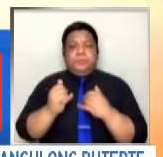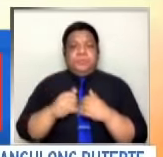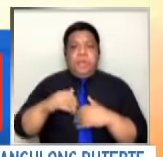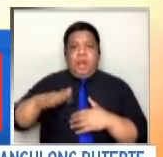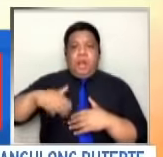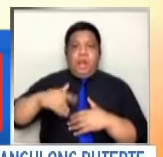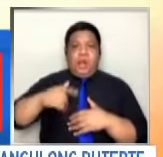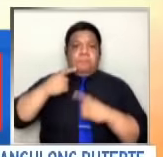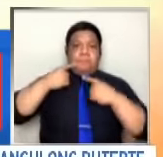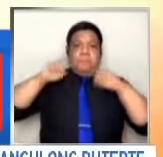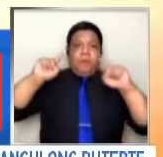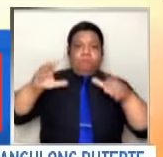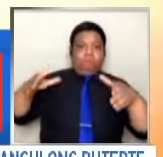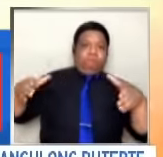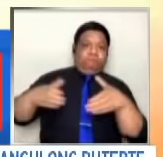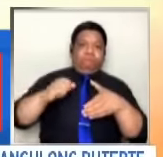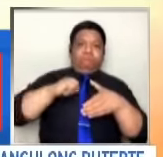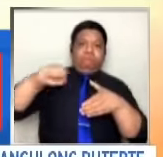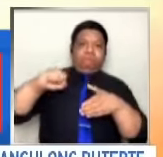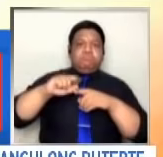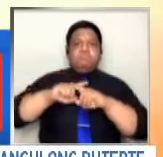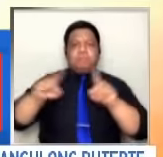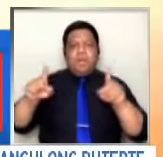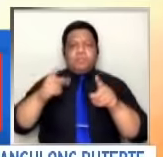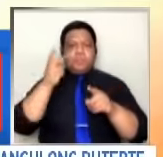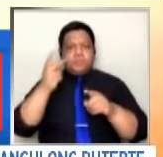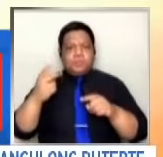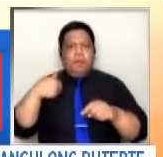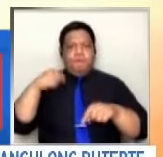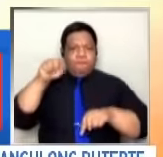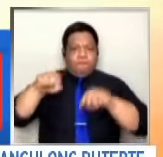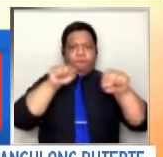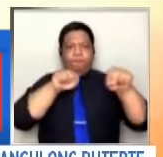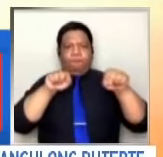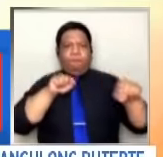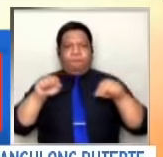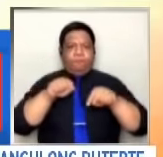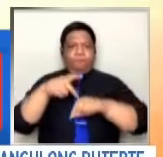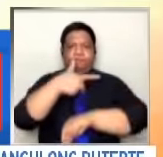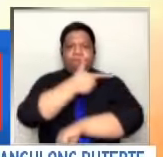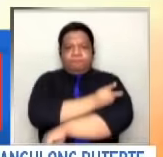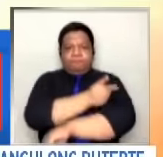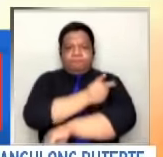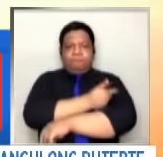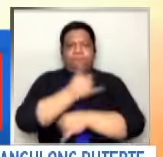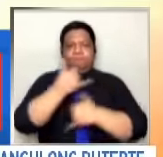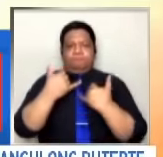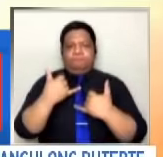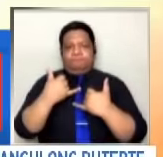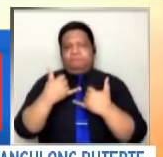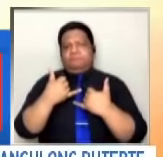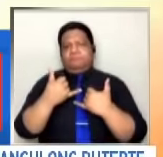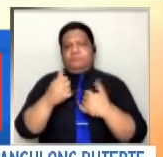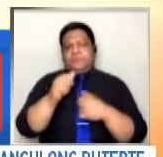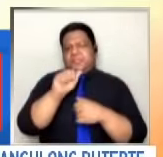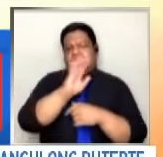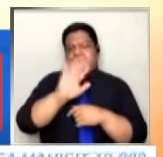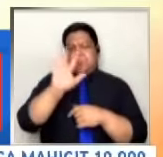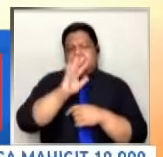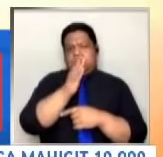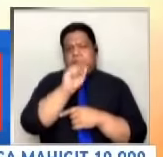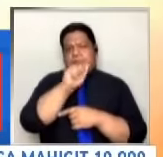immunity, pero ang balita natin, medyo marami-daming madedeploy na vaccines this second quarter.